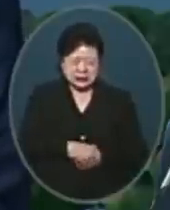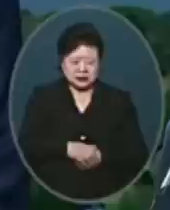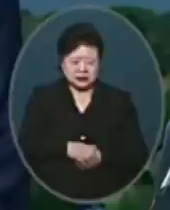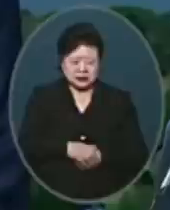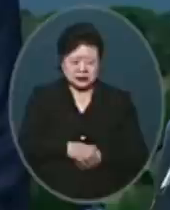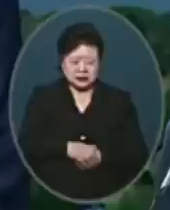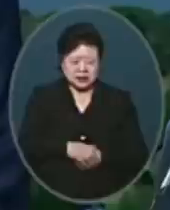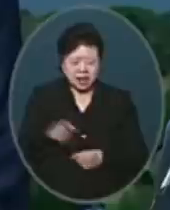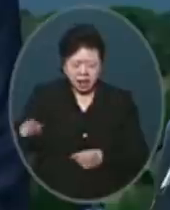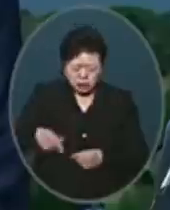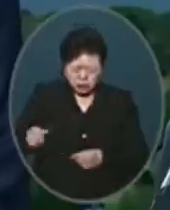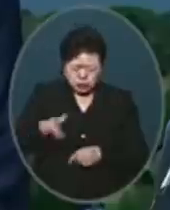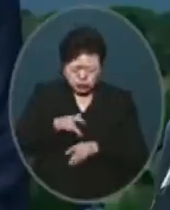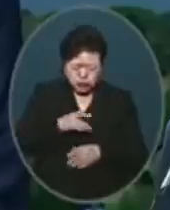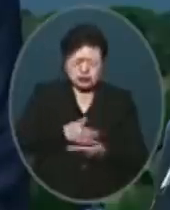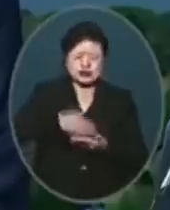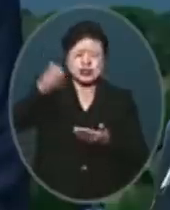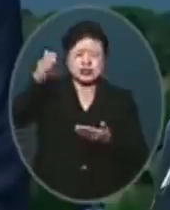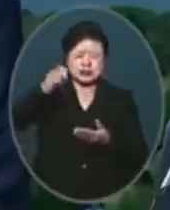실컷 하루 종일 싸워서